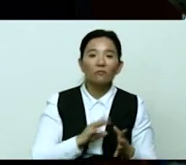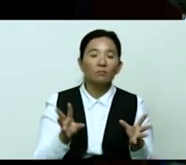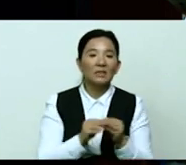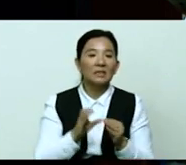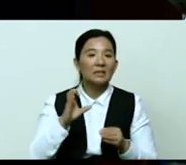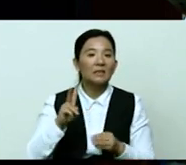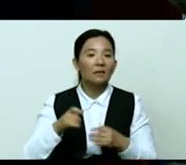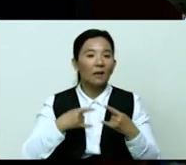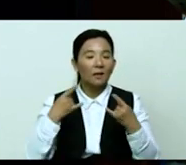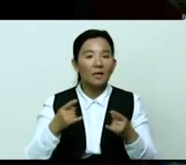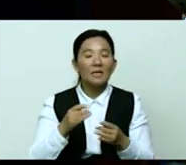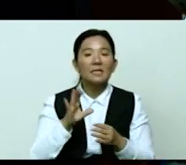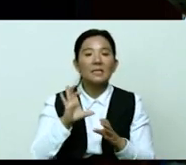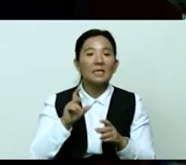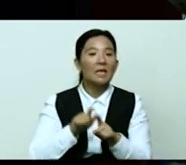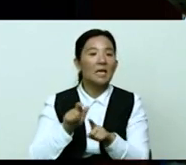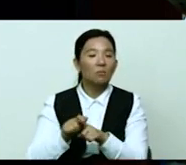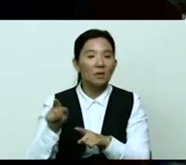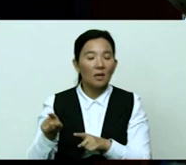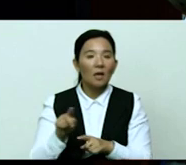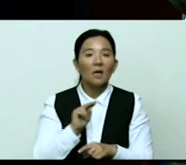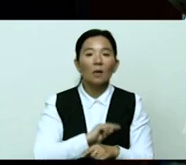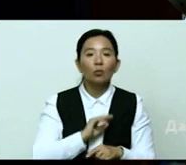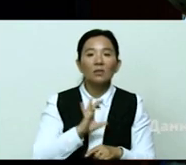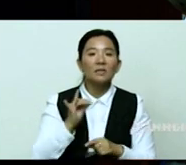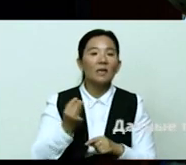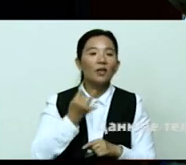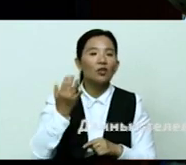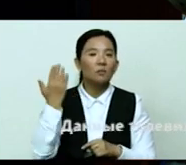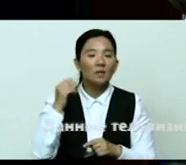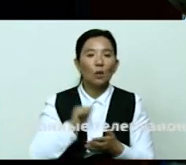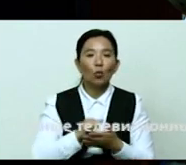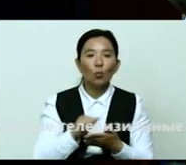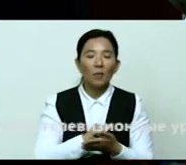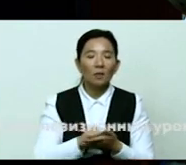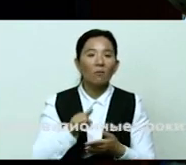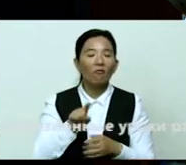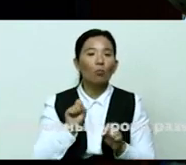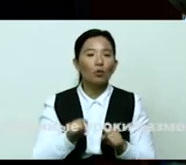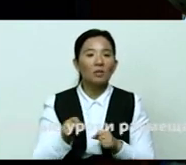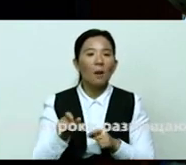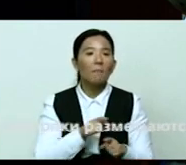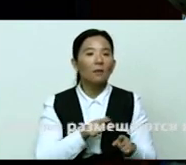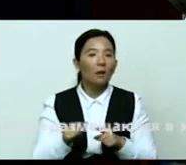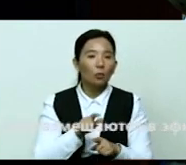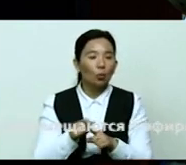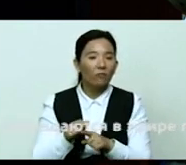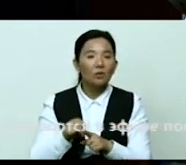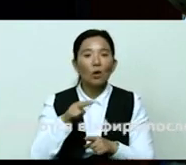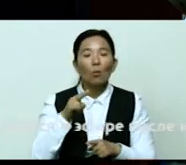слайдами, работу с терминами, работу с историческими документами. Вы можете подготовиться